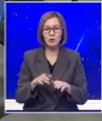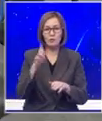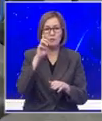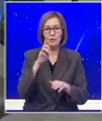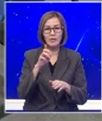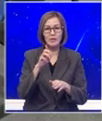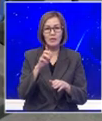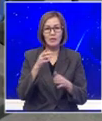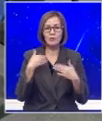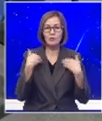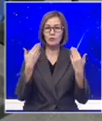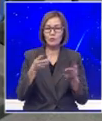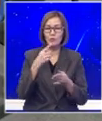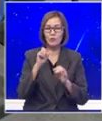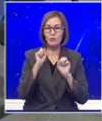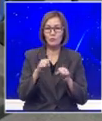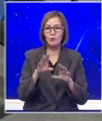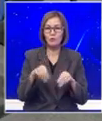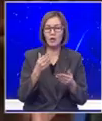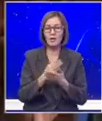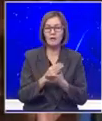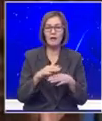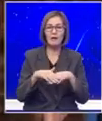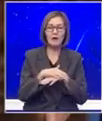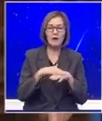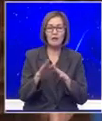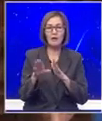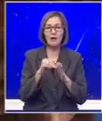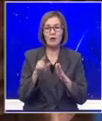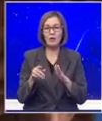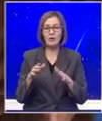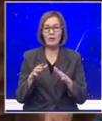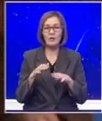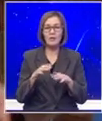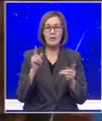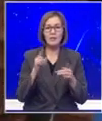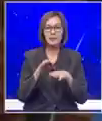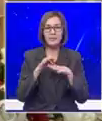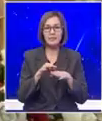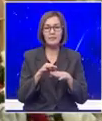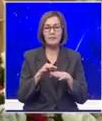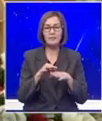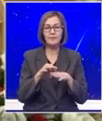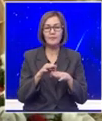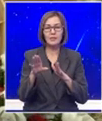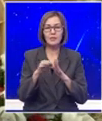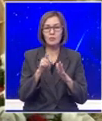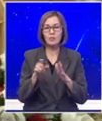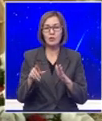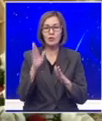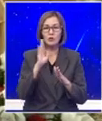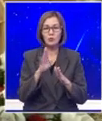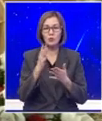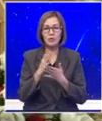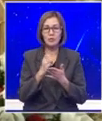үкіметтегілерге жеткізуге мүмкіндік алады. Сол үшін де халық қалаулылары ел ішінде жүр. Жиынға келген депутаттар да, су ресурстары